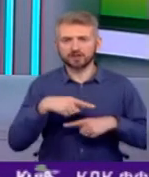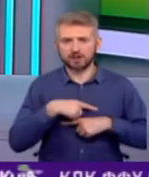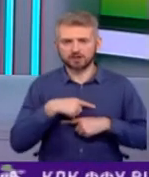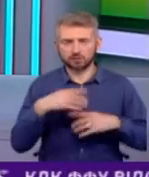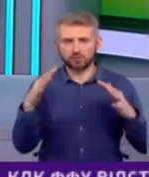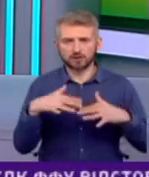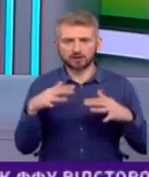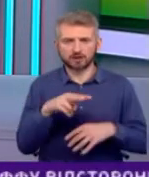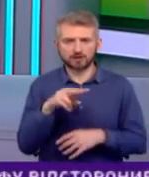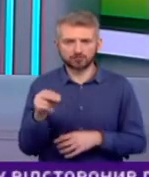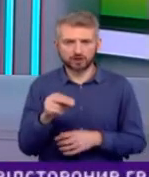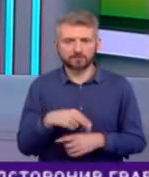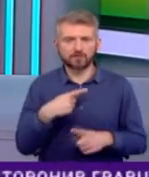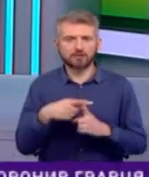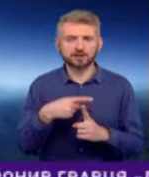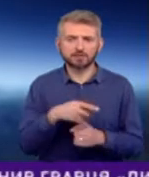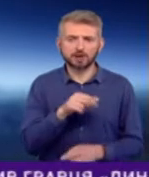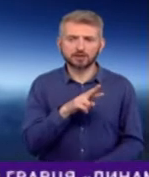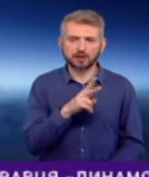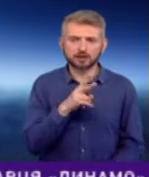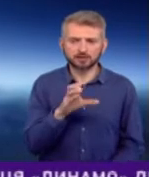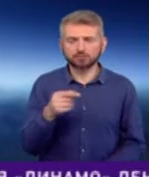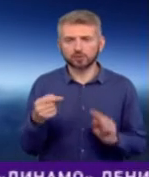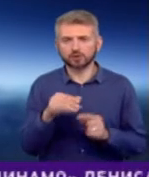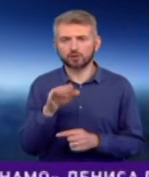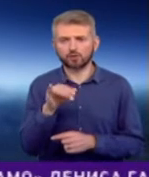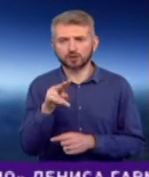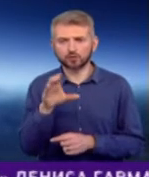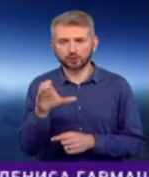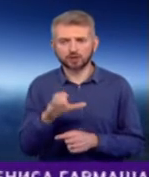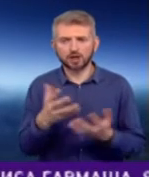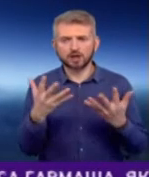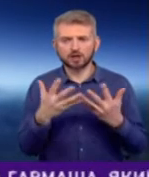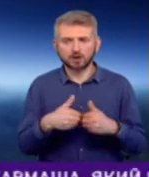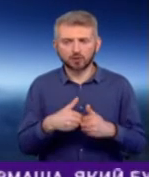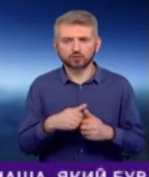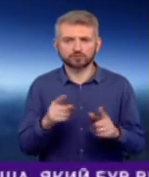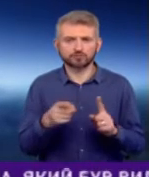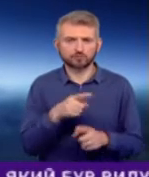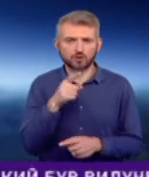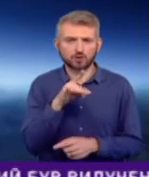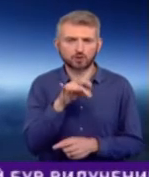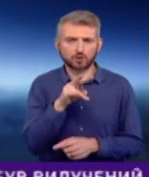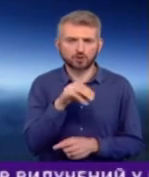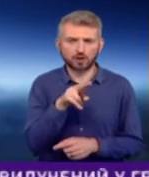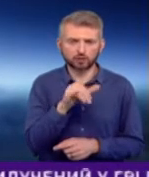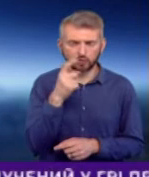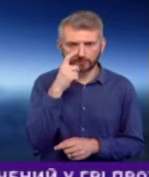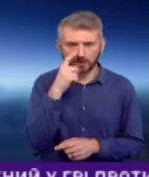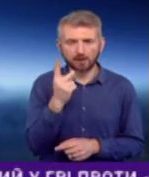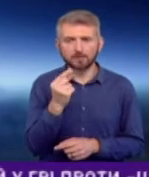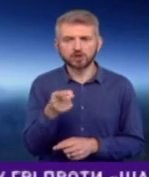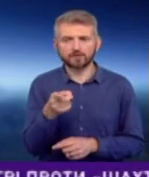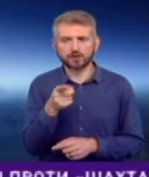чемпіонів з футболу. У Амстердамі Аякс приймав Ювентус. Рахунок у першому таймі відкрив Кріштіано Роналдо. А на першій хвилині другого